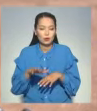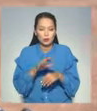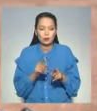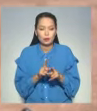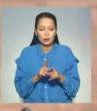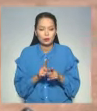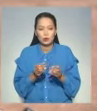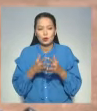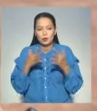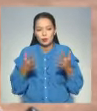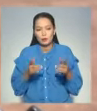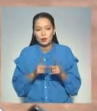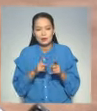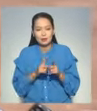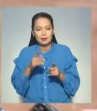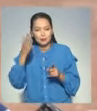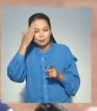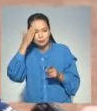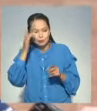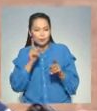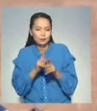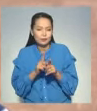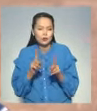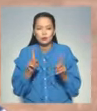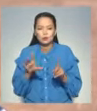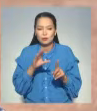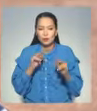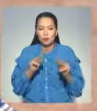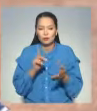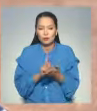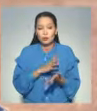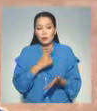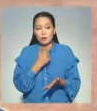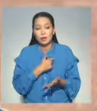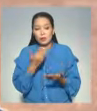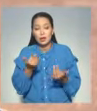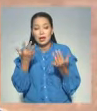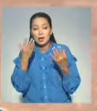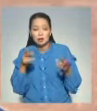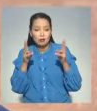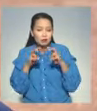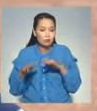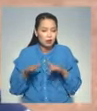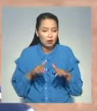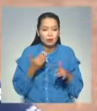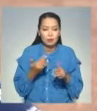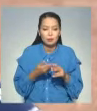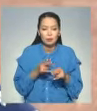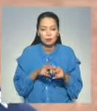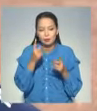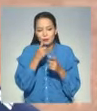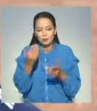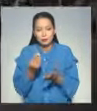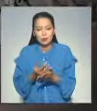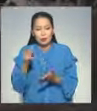да, интеллектуалдық тұрғыдан да бір адым алда болған абзал. Өйткені жауынгерлер операция кезінде қателік жасауға болмайды. Оның құны